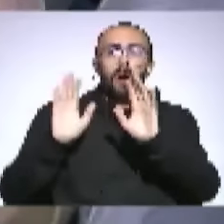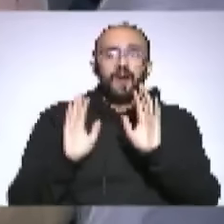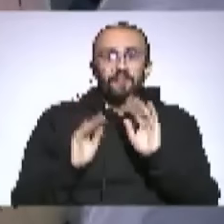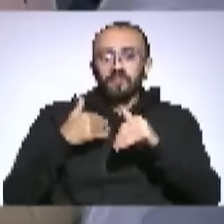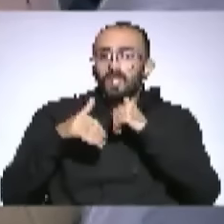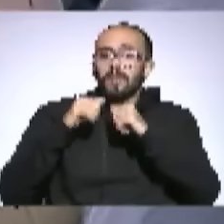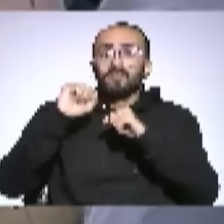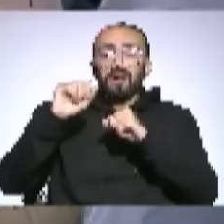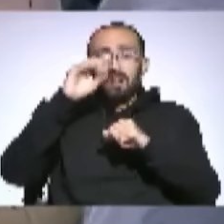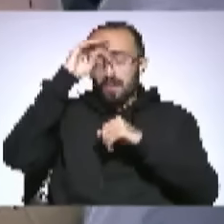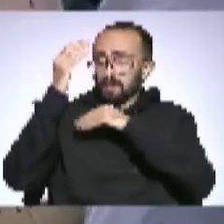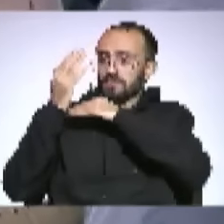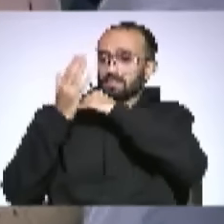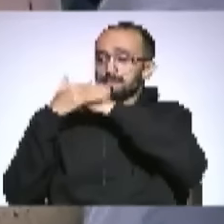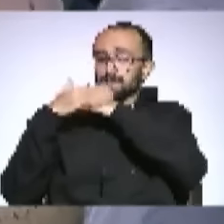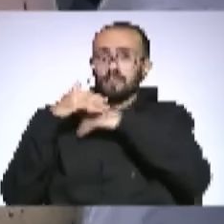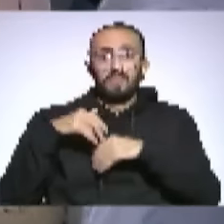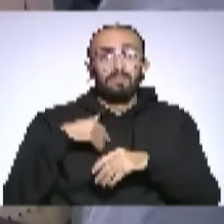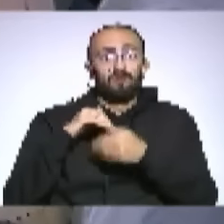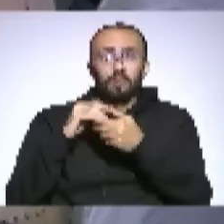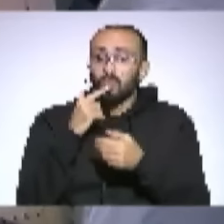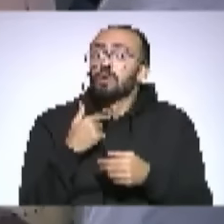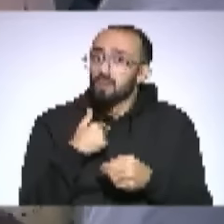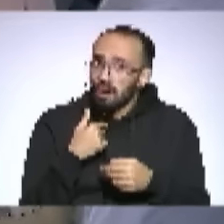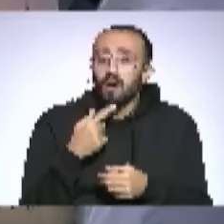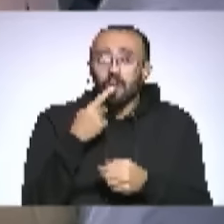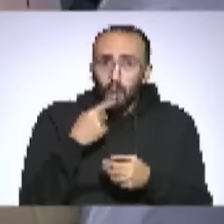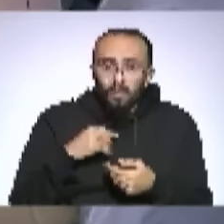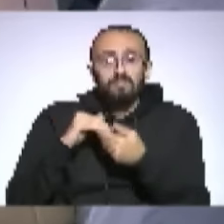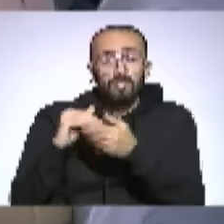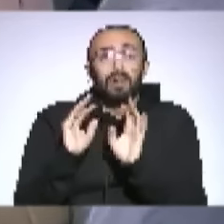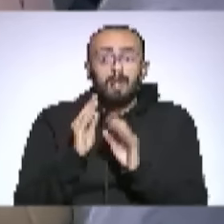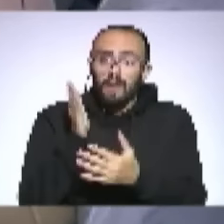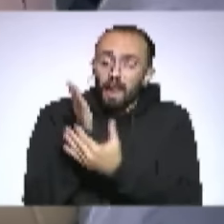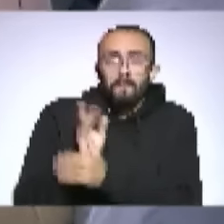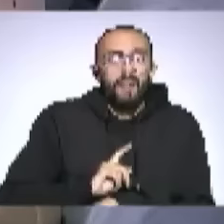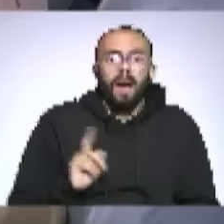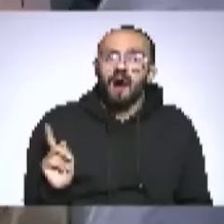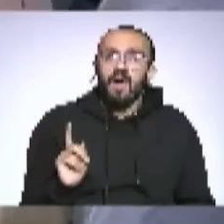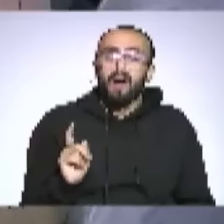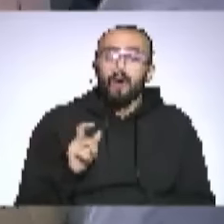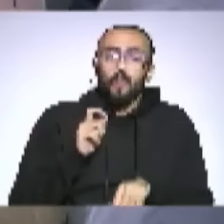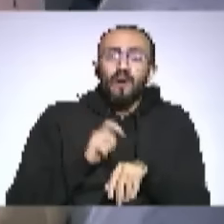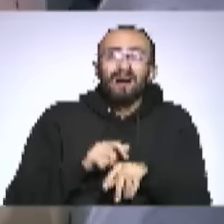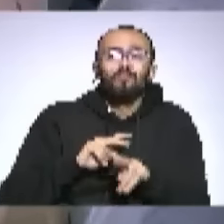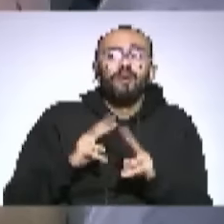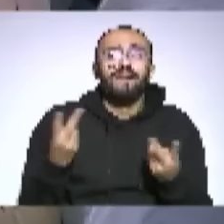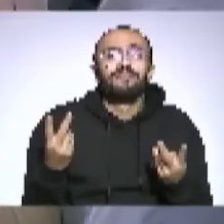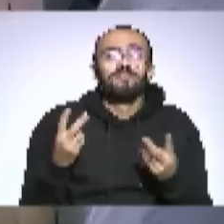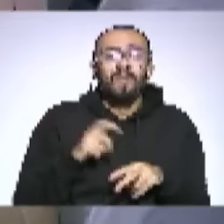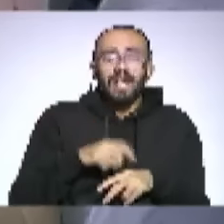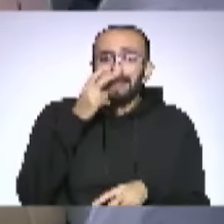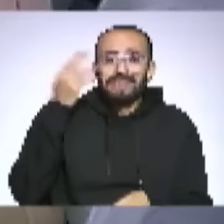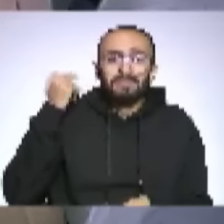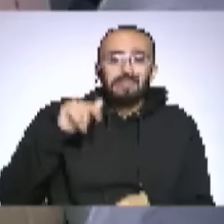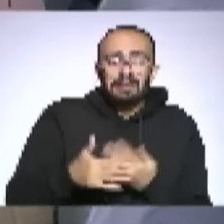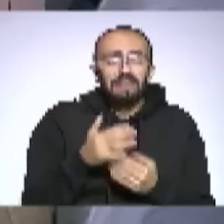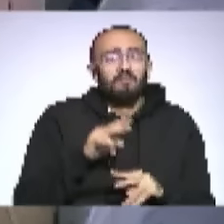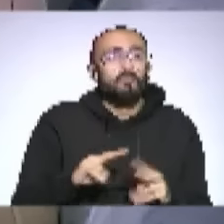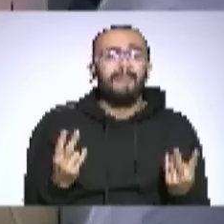لو جم وطلبوا النصيحه اكيد مش هتدخلوا عليهم بالنصيحه لكن كل عصر وكل اسره وكل اثنين